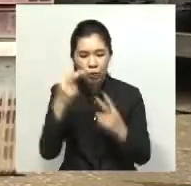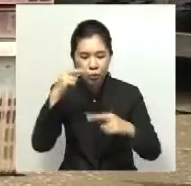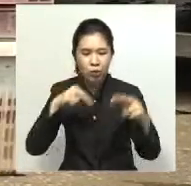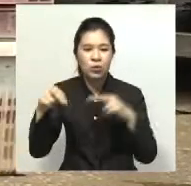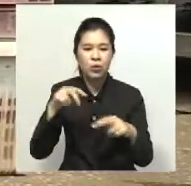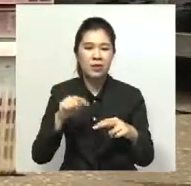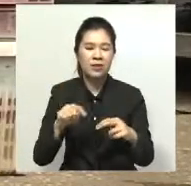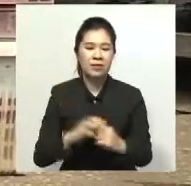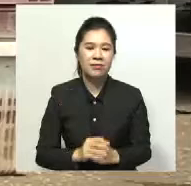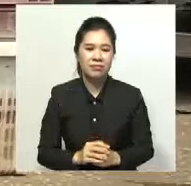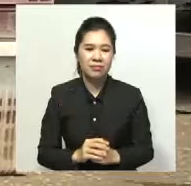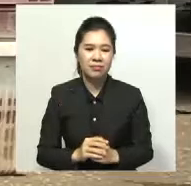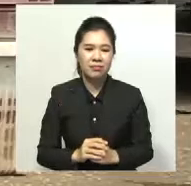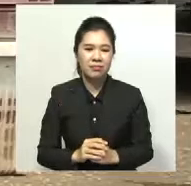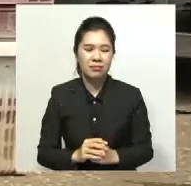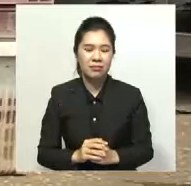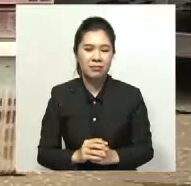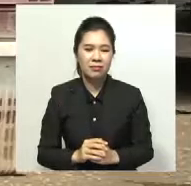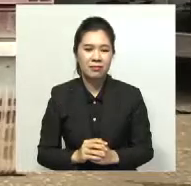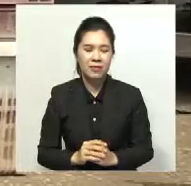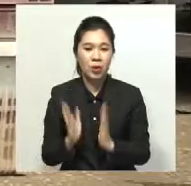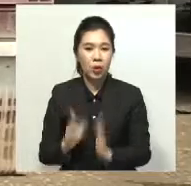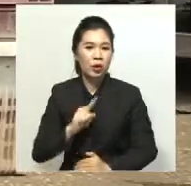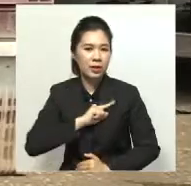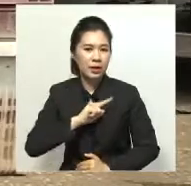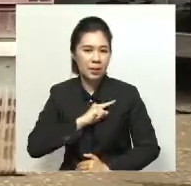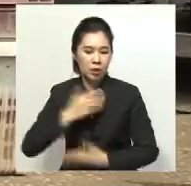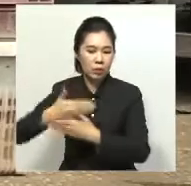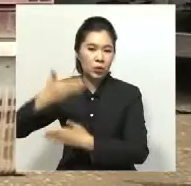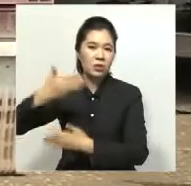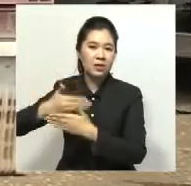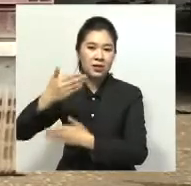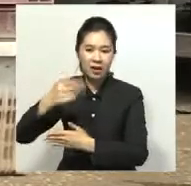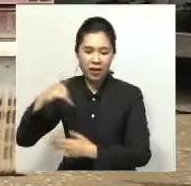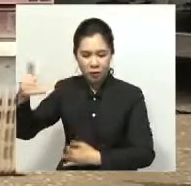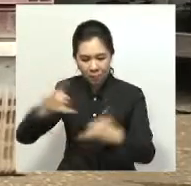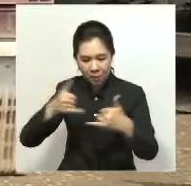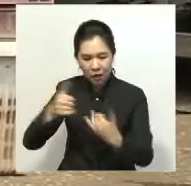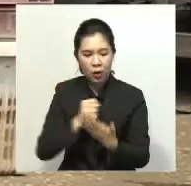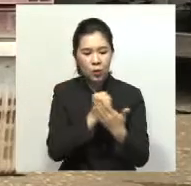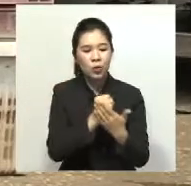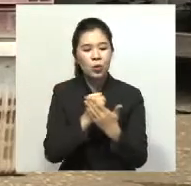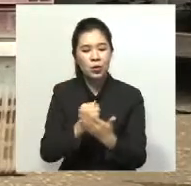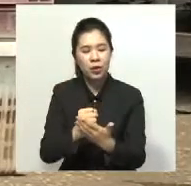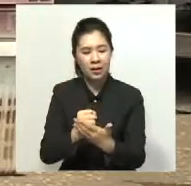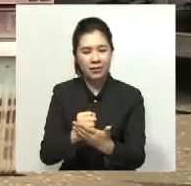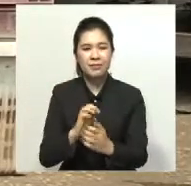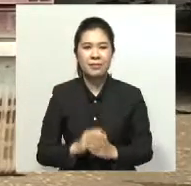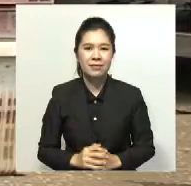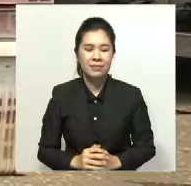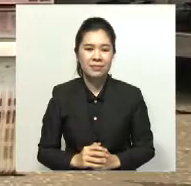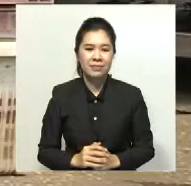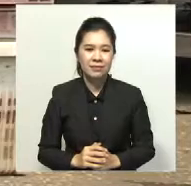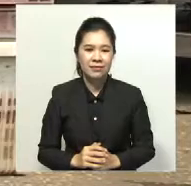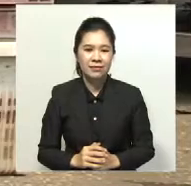ก็คนที่เขาดูเขื่อนนะเขาก็วนมาดูฮะก็น้ำก็เลยลงฮะ เราได้รับความ